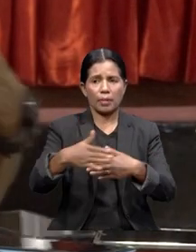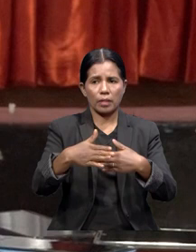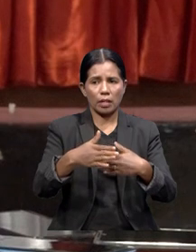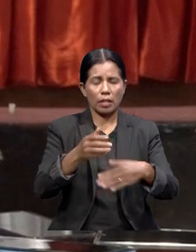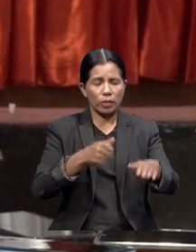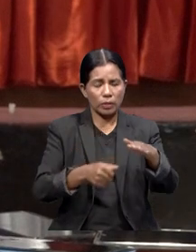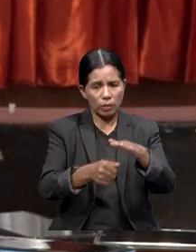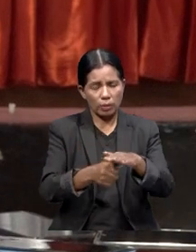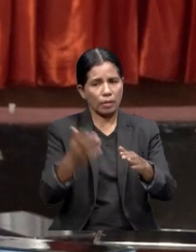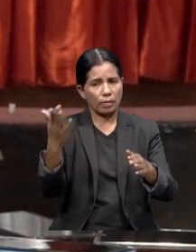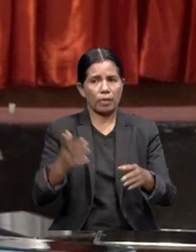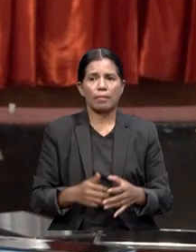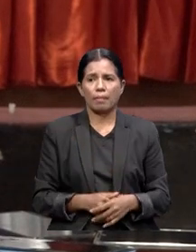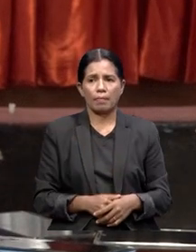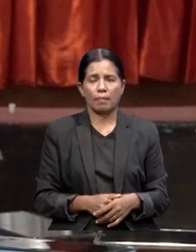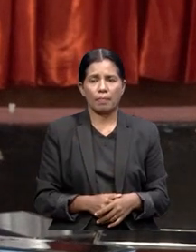ai to ambai na ba